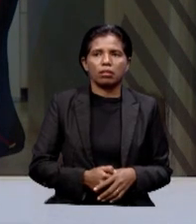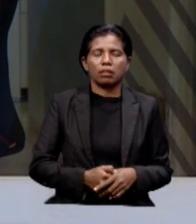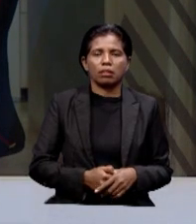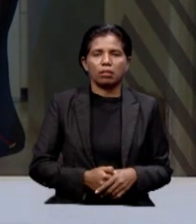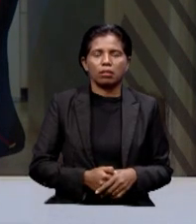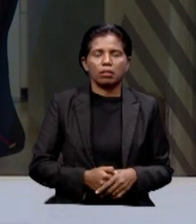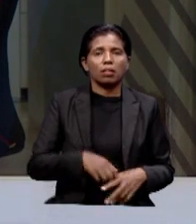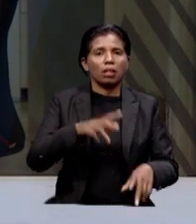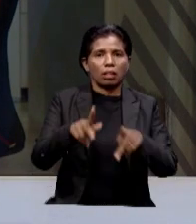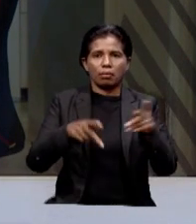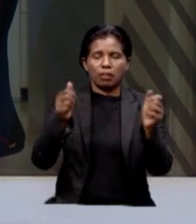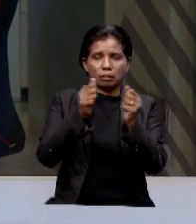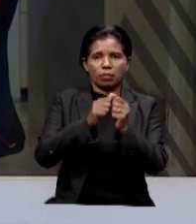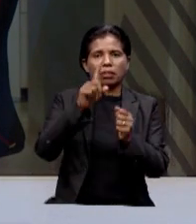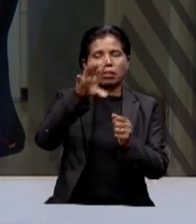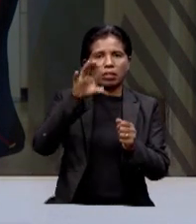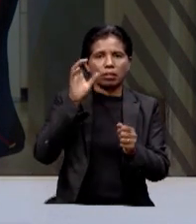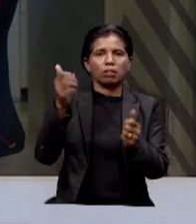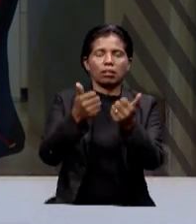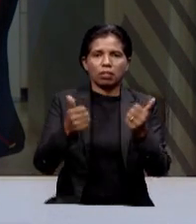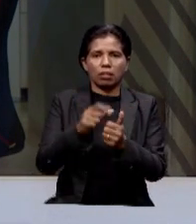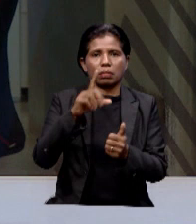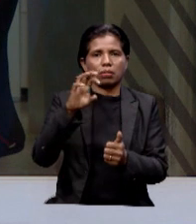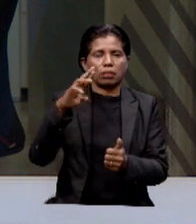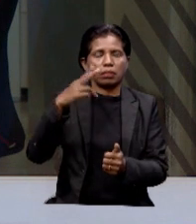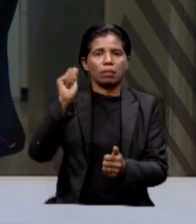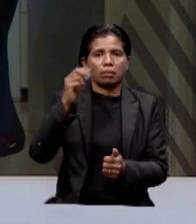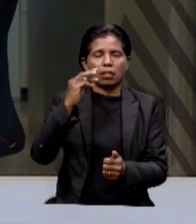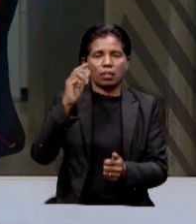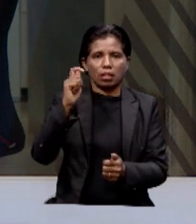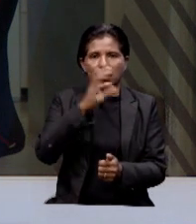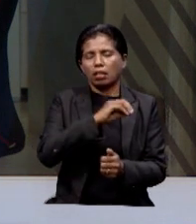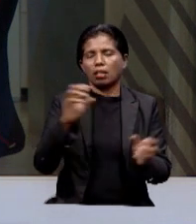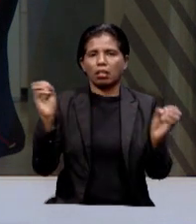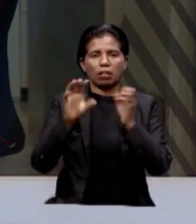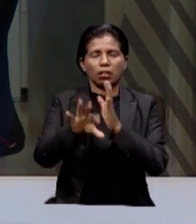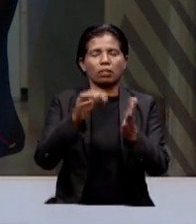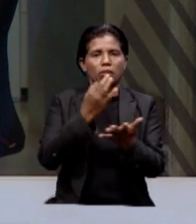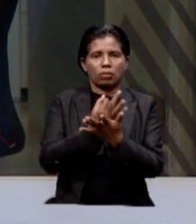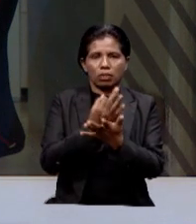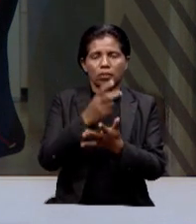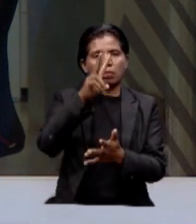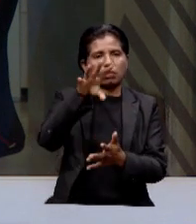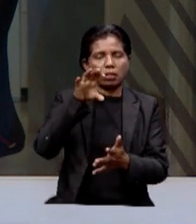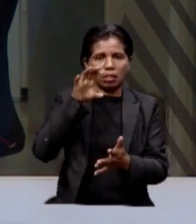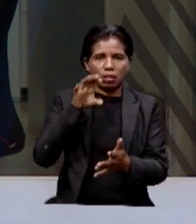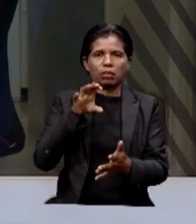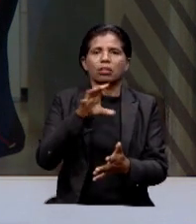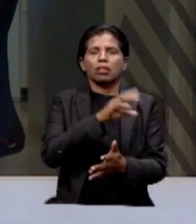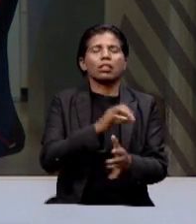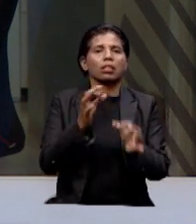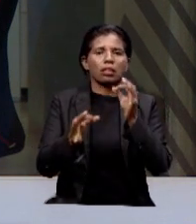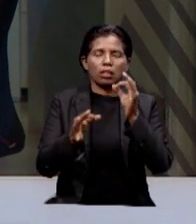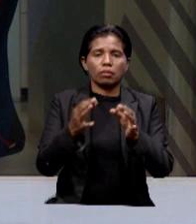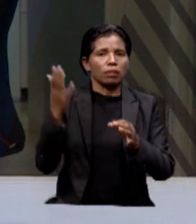Beneficiário atau sida resen di aldeia Lurumata, suku Fatuhada, lahetan subsidi fin do ano dólar americano atau serua, mas que